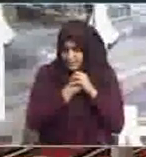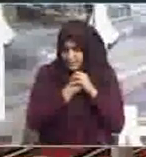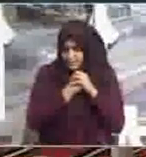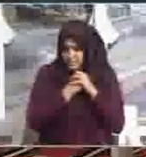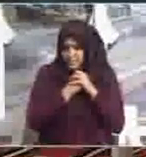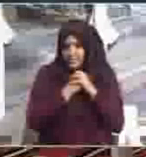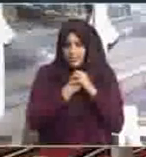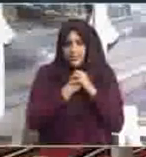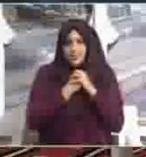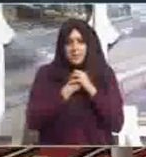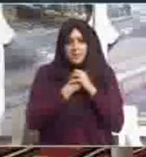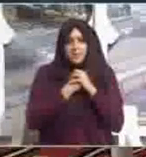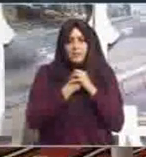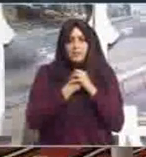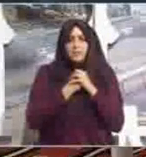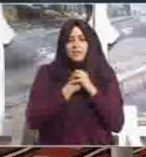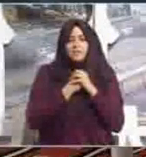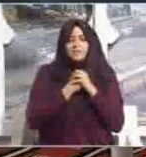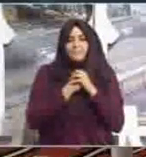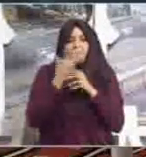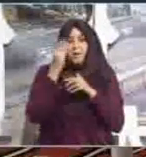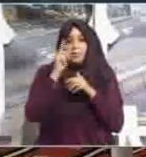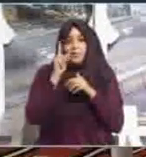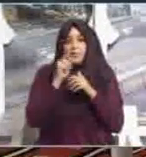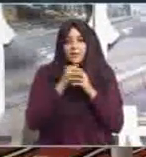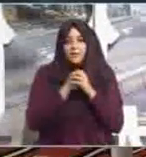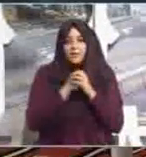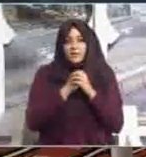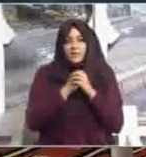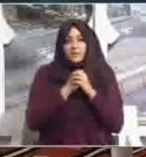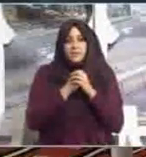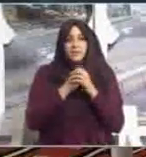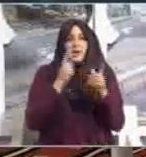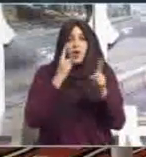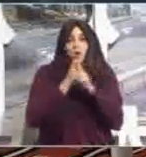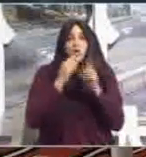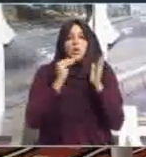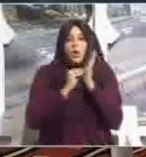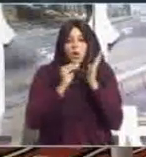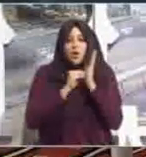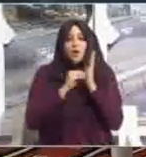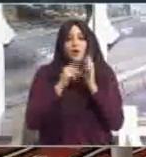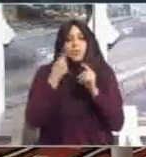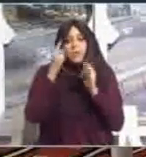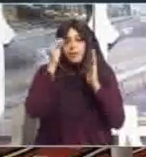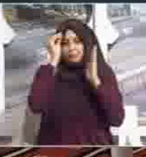تقدم لنا والو قالت لي نقدم. اه نعم؟ شرط عليها شروط اللي قلت لهم قالت لي قابلة.